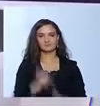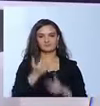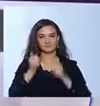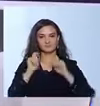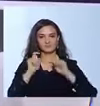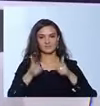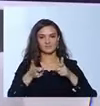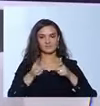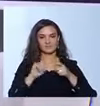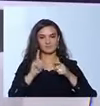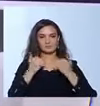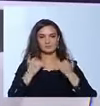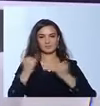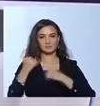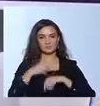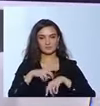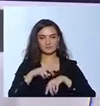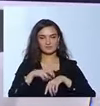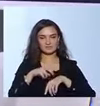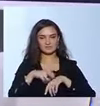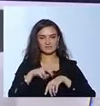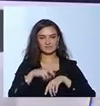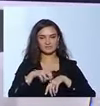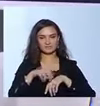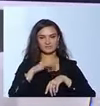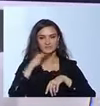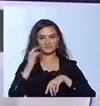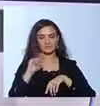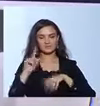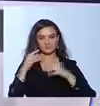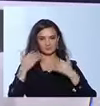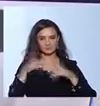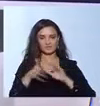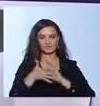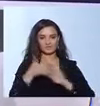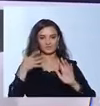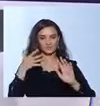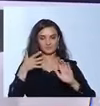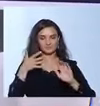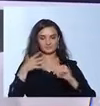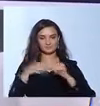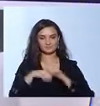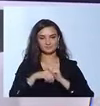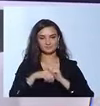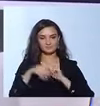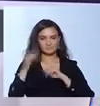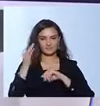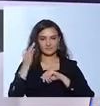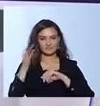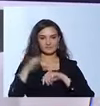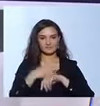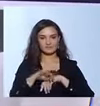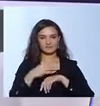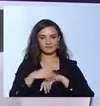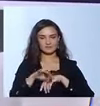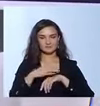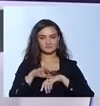გეთანხმებით, რომ თანამედროვე მედიცინამ ბევრი რამ უკვე გაიგო თმის